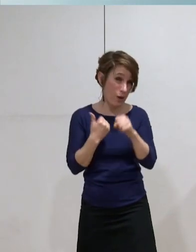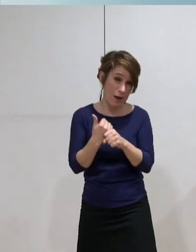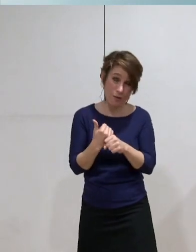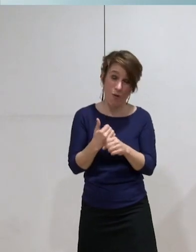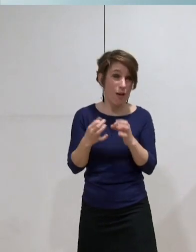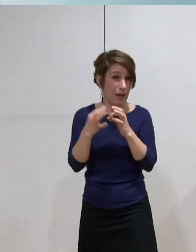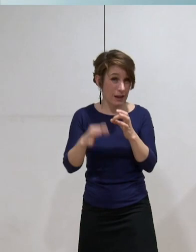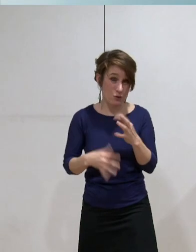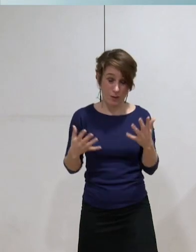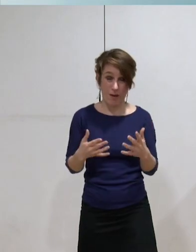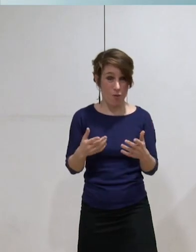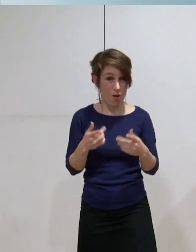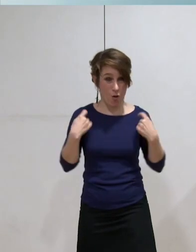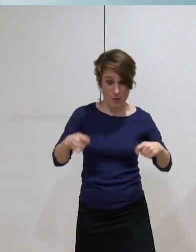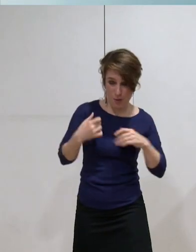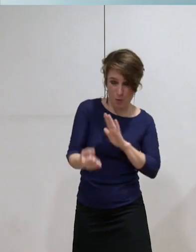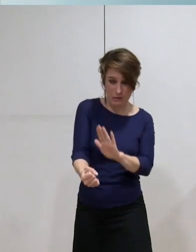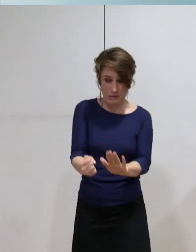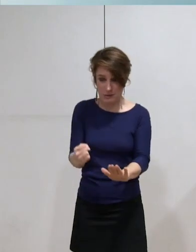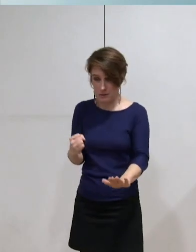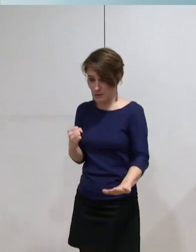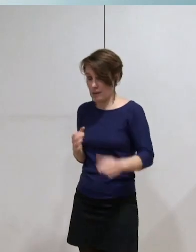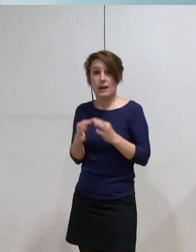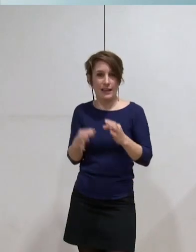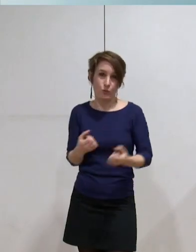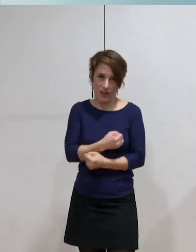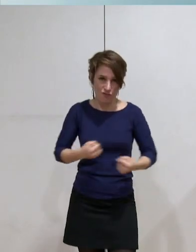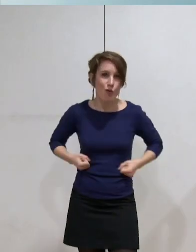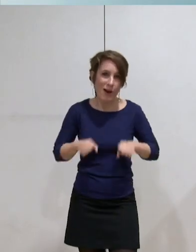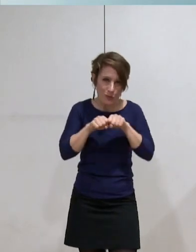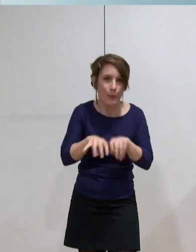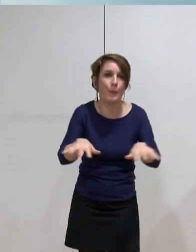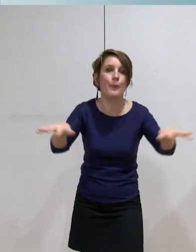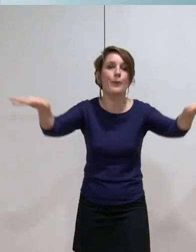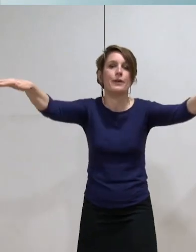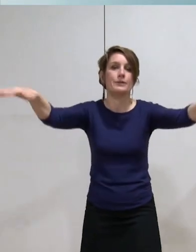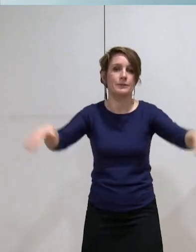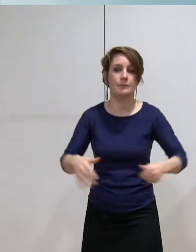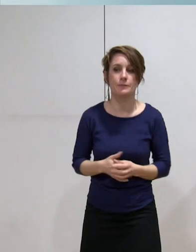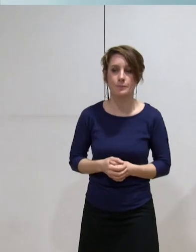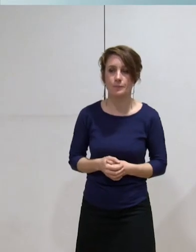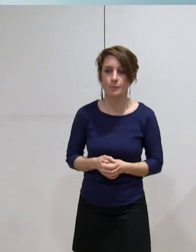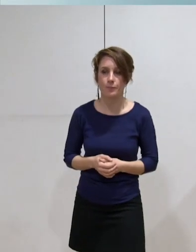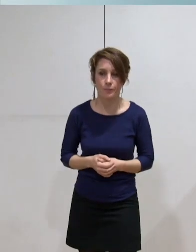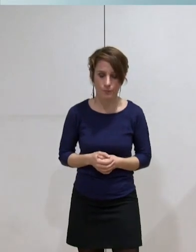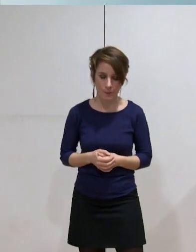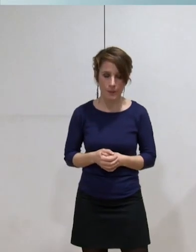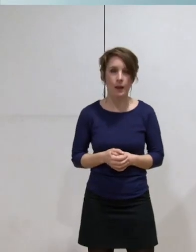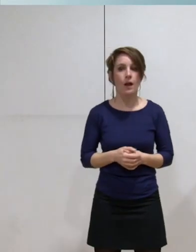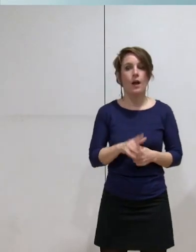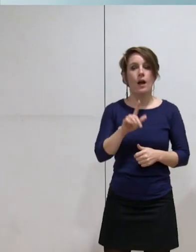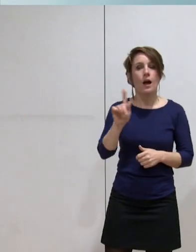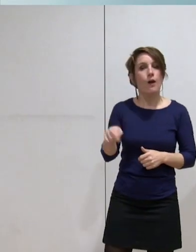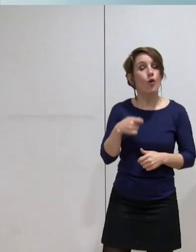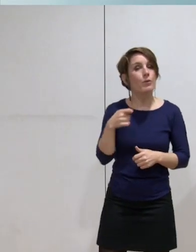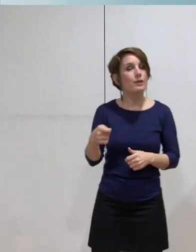récessionniste et donc le chômage partout en France alors certes une partie de cette baisse n'est pour l'instant